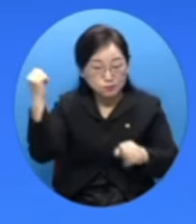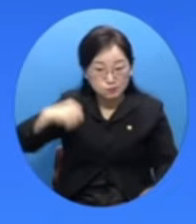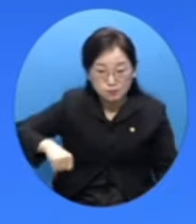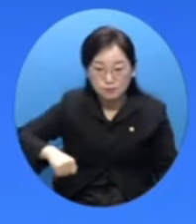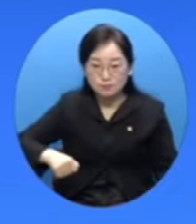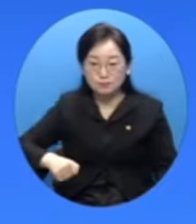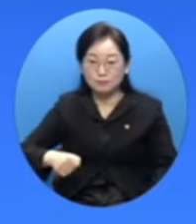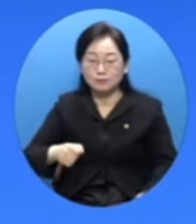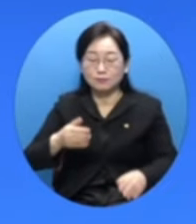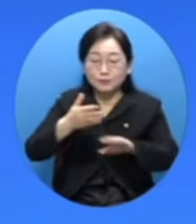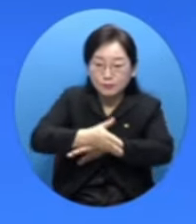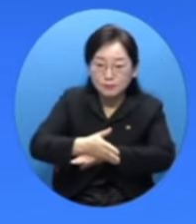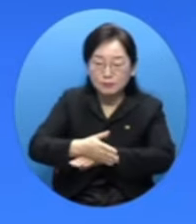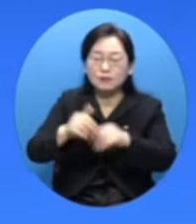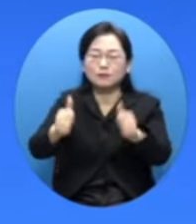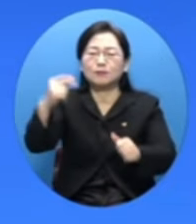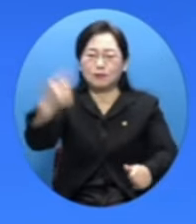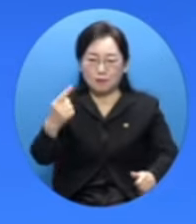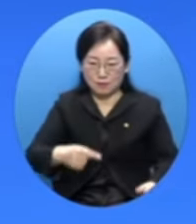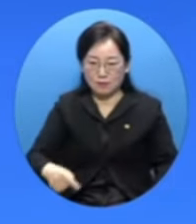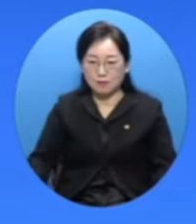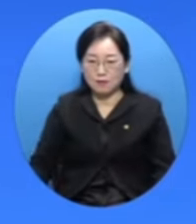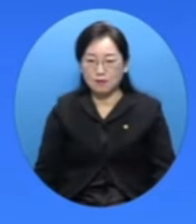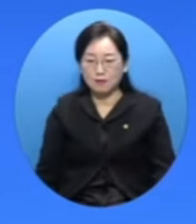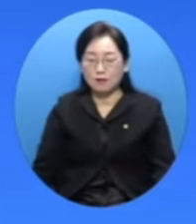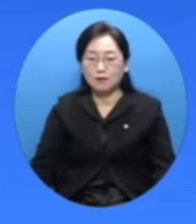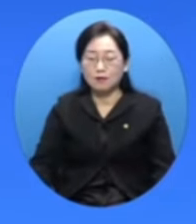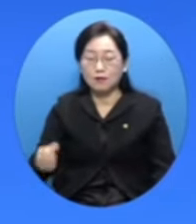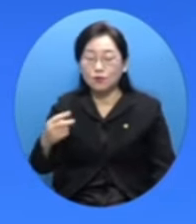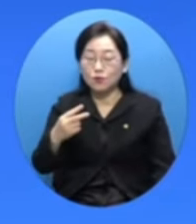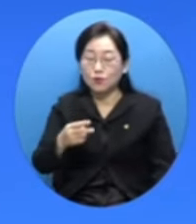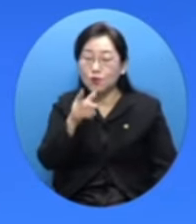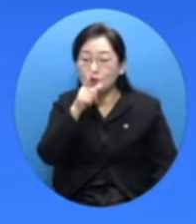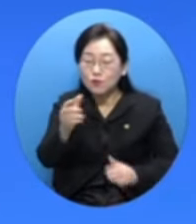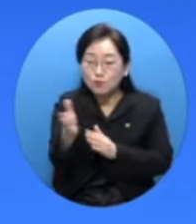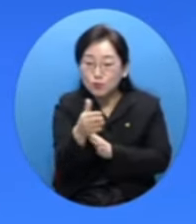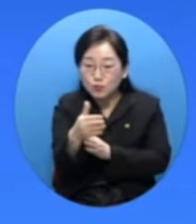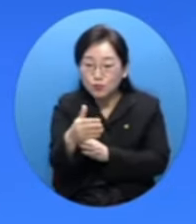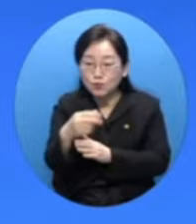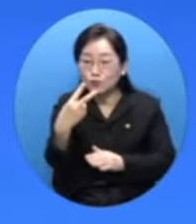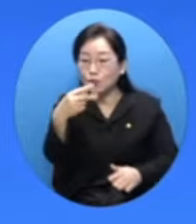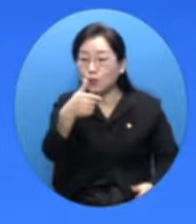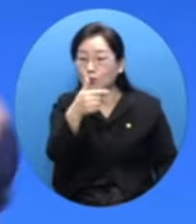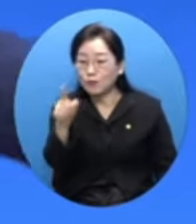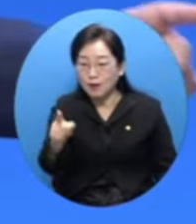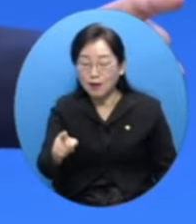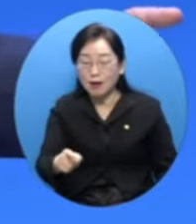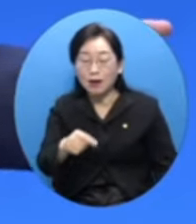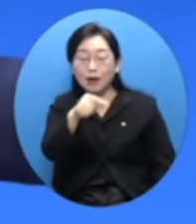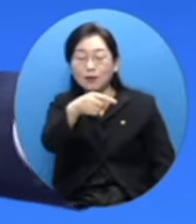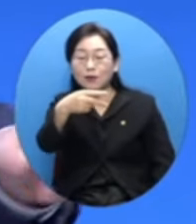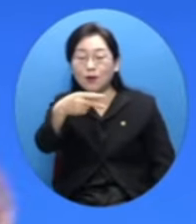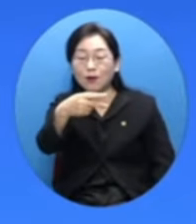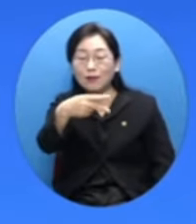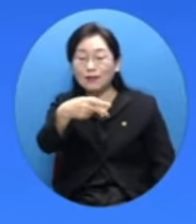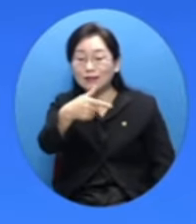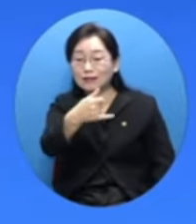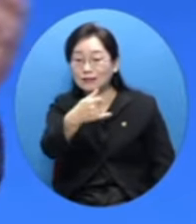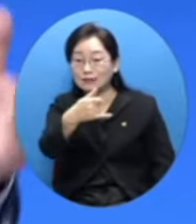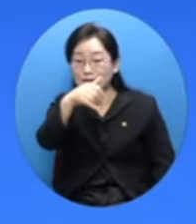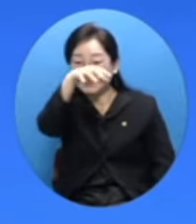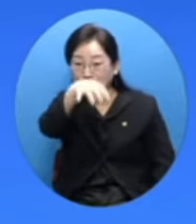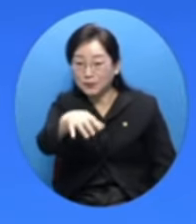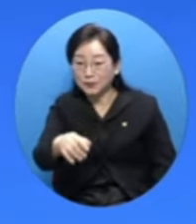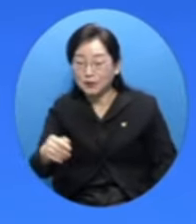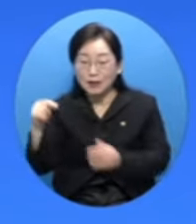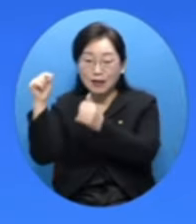것입니다. 불순종할 때 심판이 임하는 것입니다. 요나가 니느웨로 가라고 하는 명령을 거역하고 다시 돌아가는 배를 탔다가 풍랑을